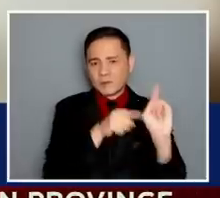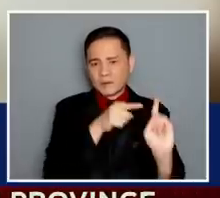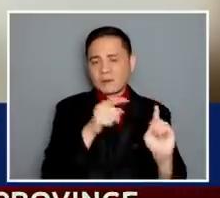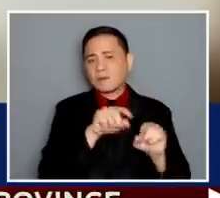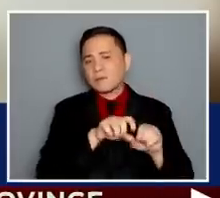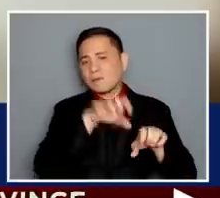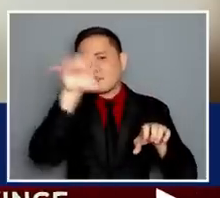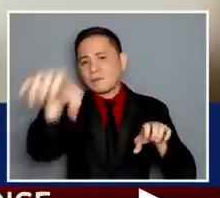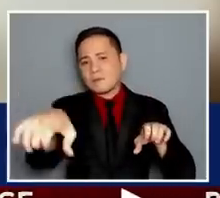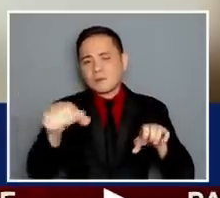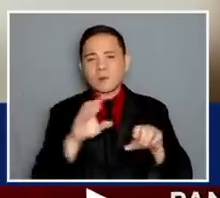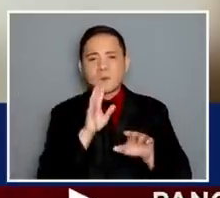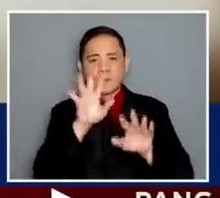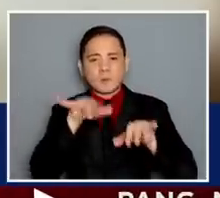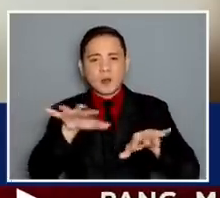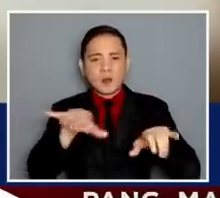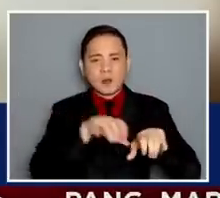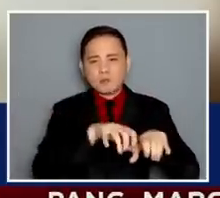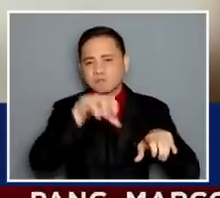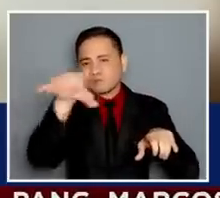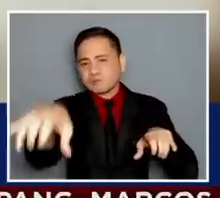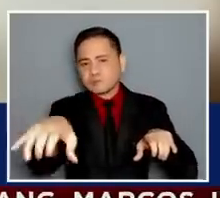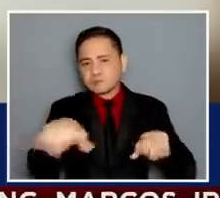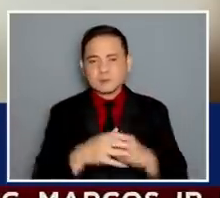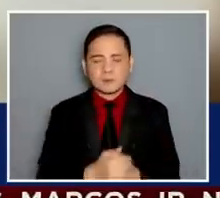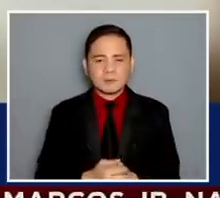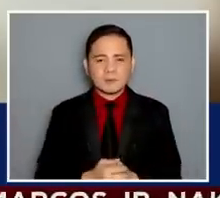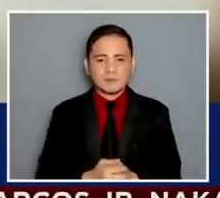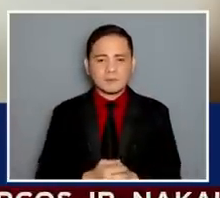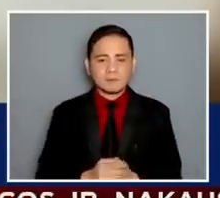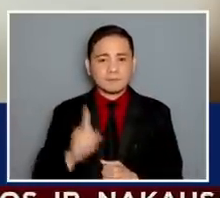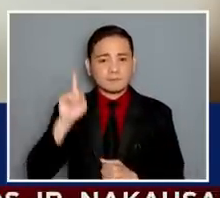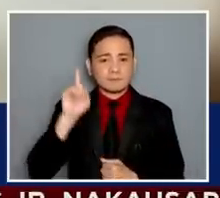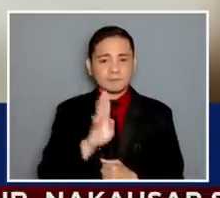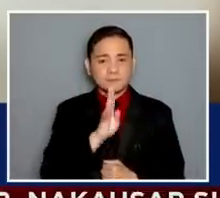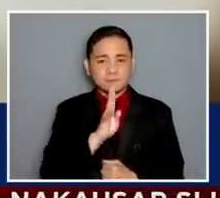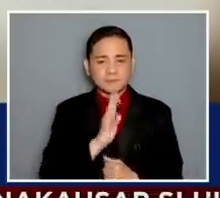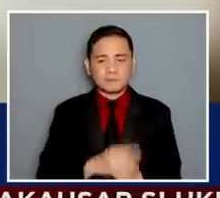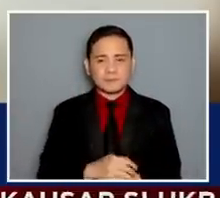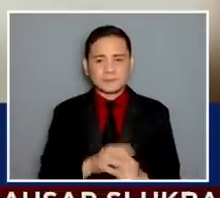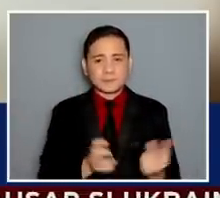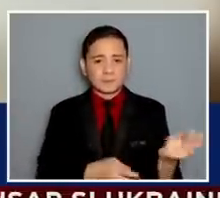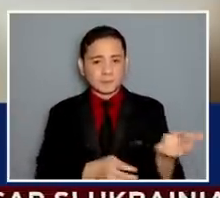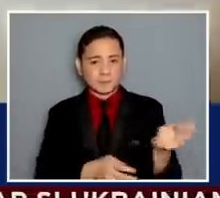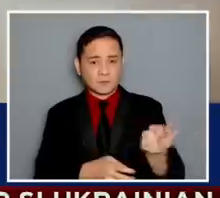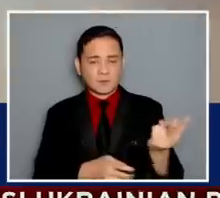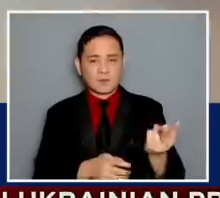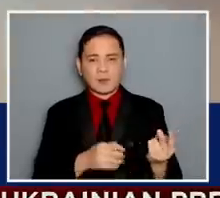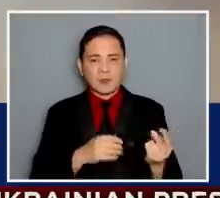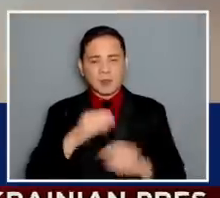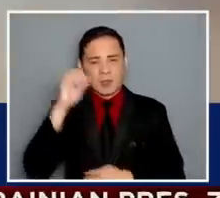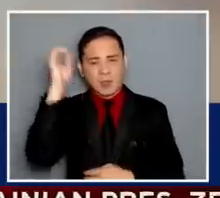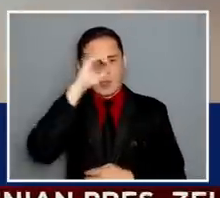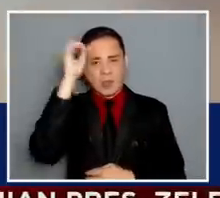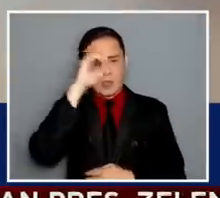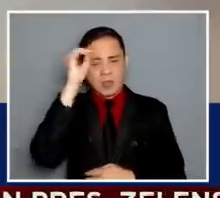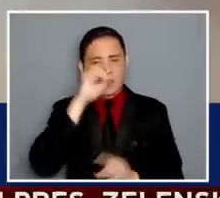Hindi nila alam at that time na nasa territory na sila ng Myanmar,